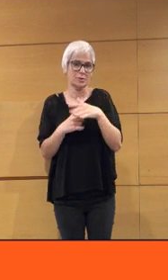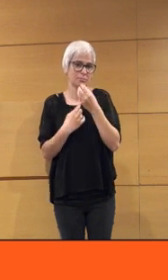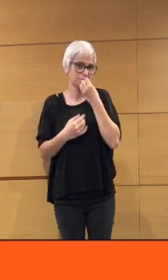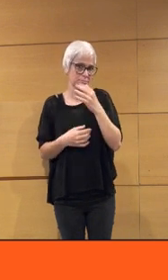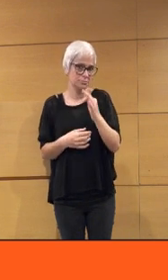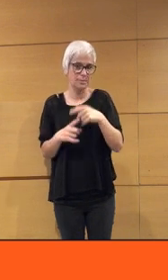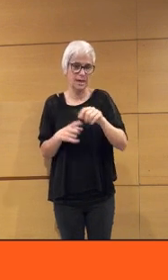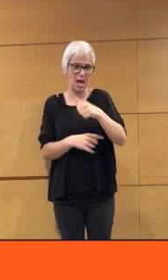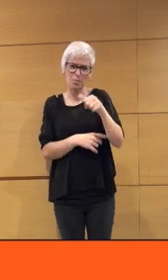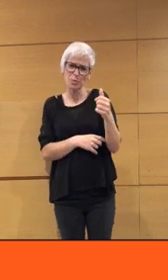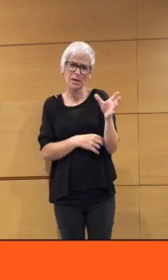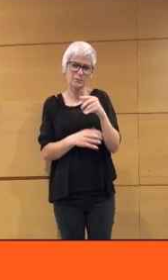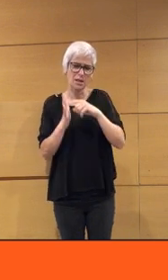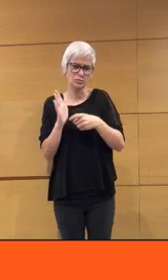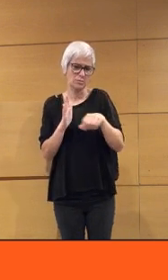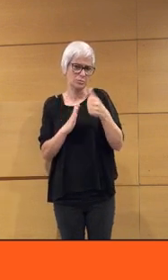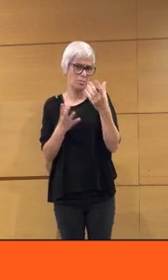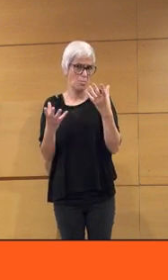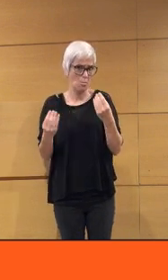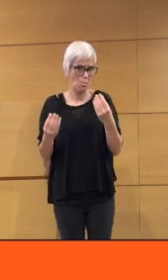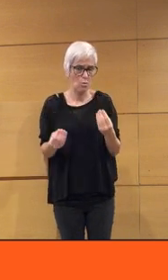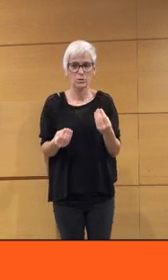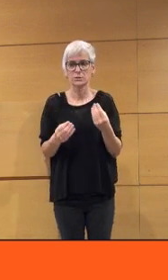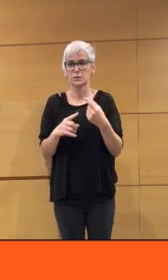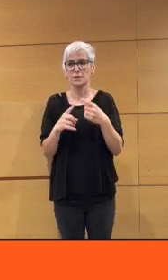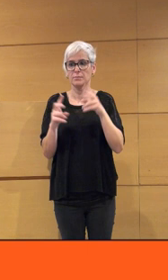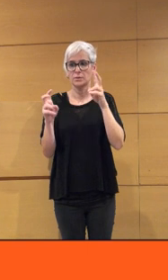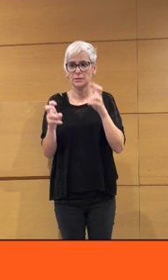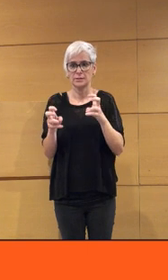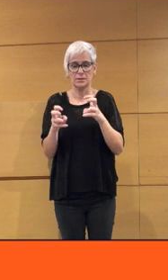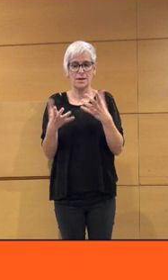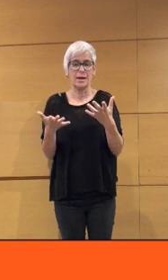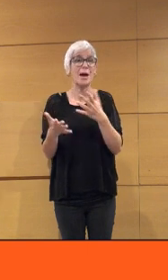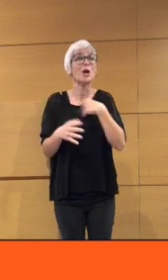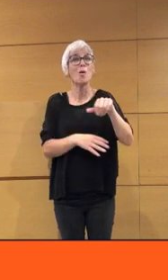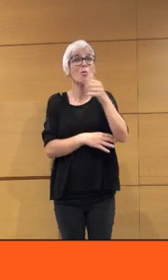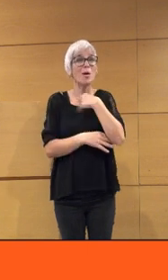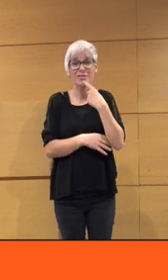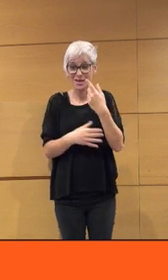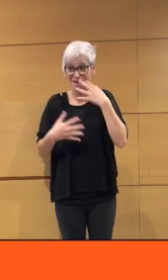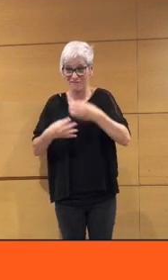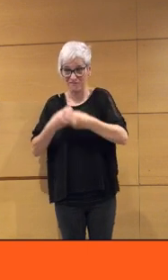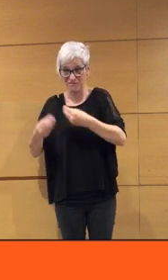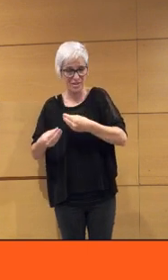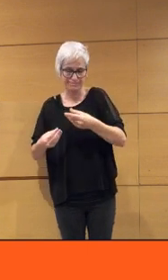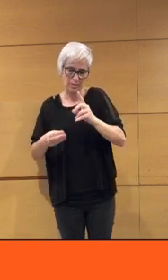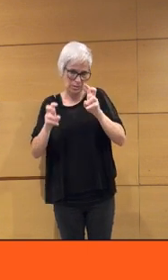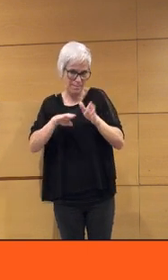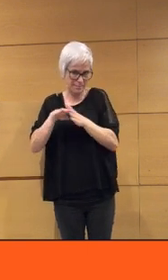S'ha aprovat moltíssima legislació. Que s'hagi aprovat no vol dir que s'estigui implementant, aquest és un altre tema. Però s'han